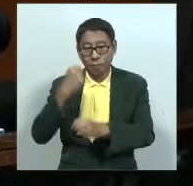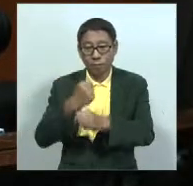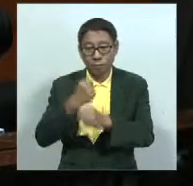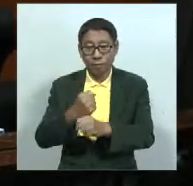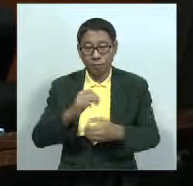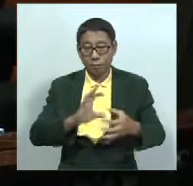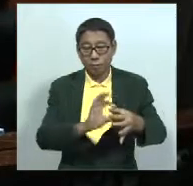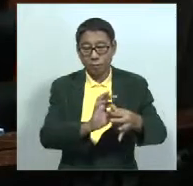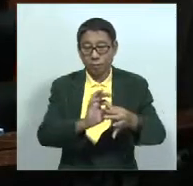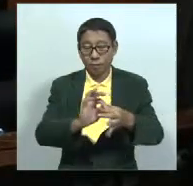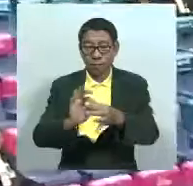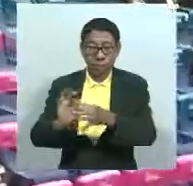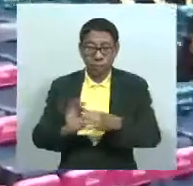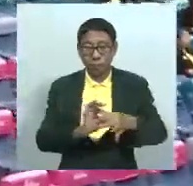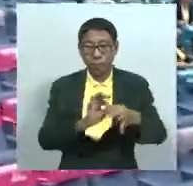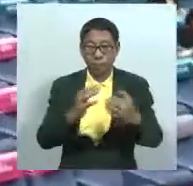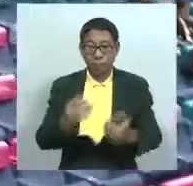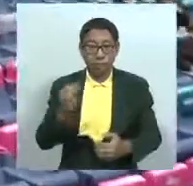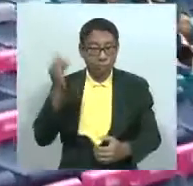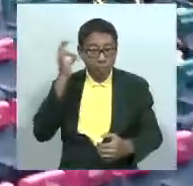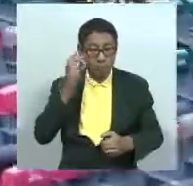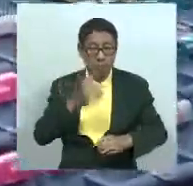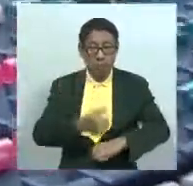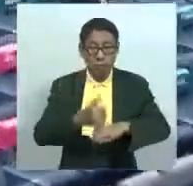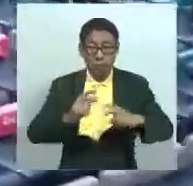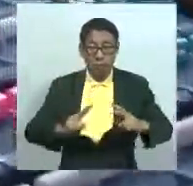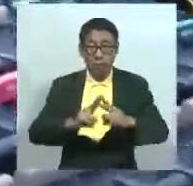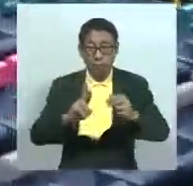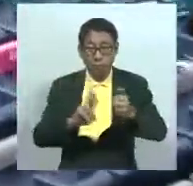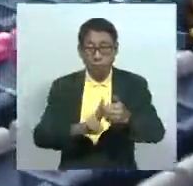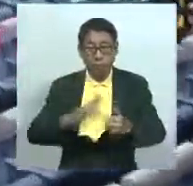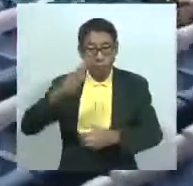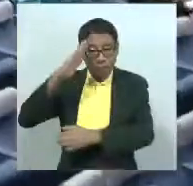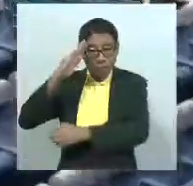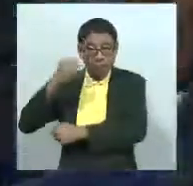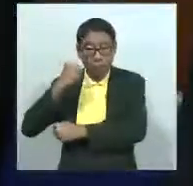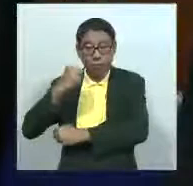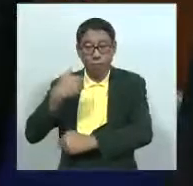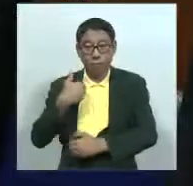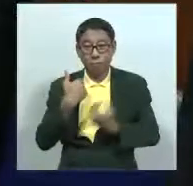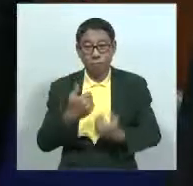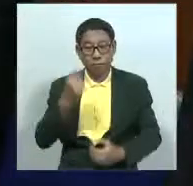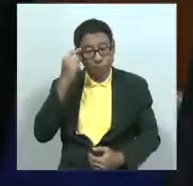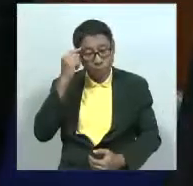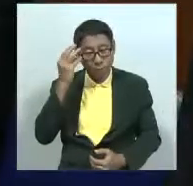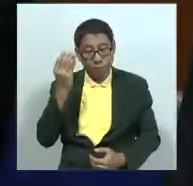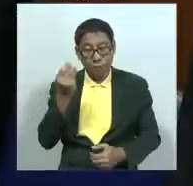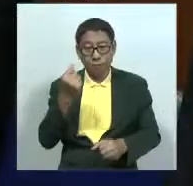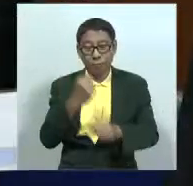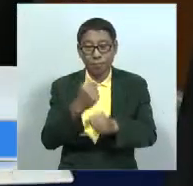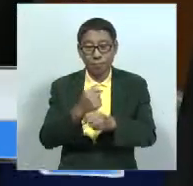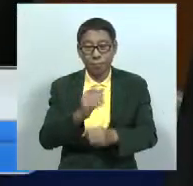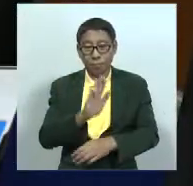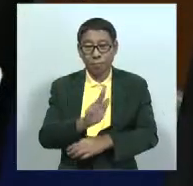างกอรมน.ฟังเสียงรัฐมนตรีช่วยว่าการกระทรวงกลาโหมกันหน่อยค่ะ ในแนวความคิดในการดำเนินการของกรมน.